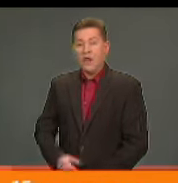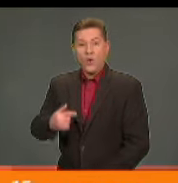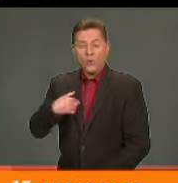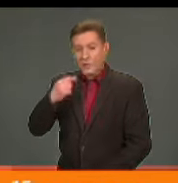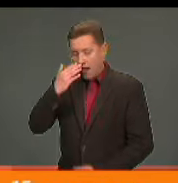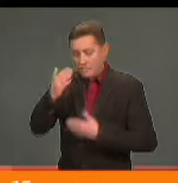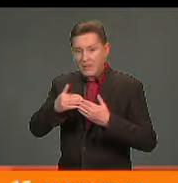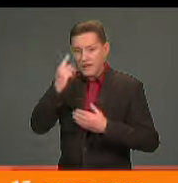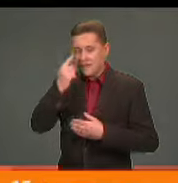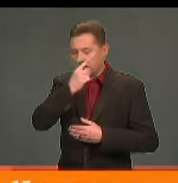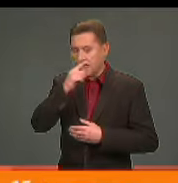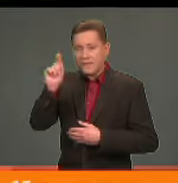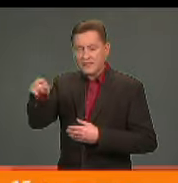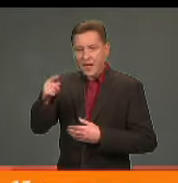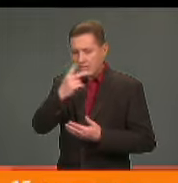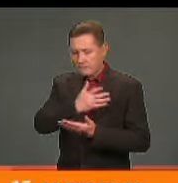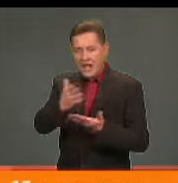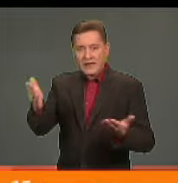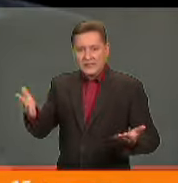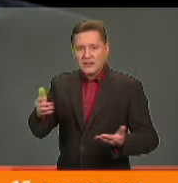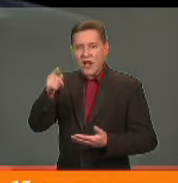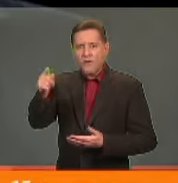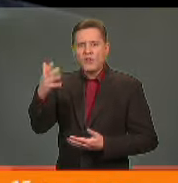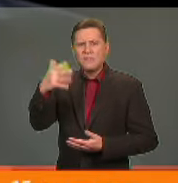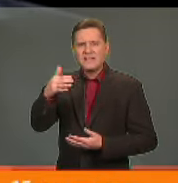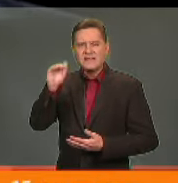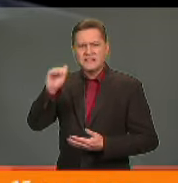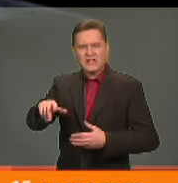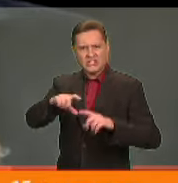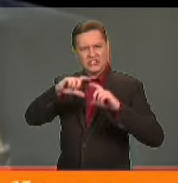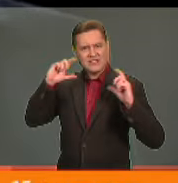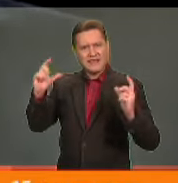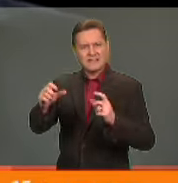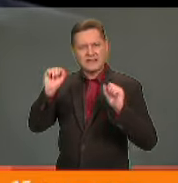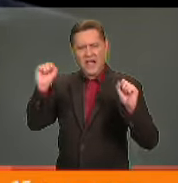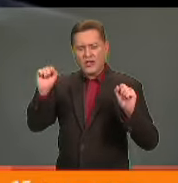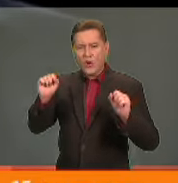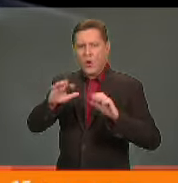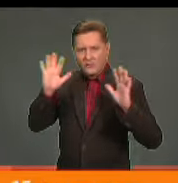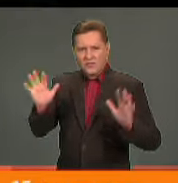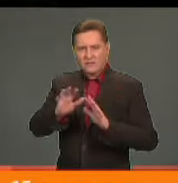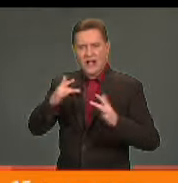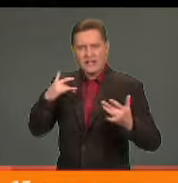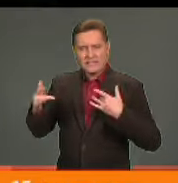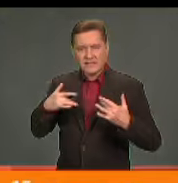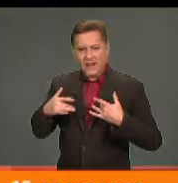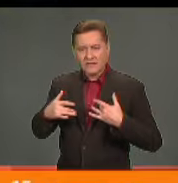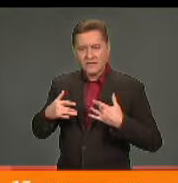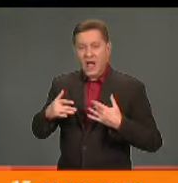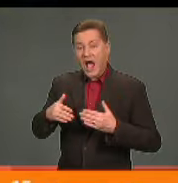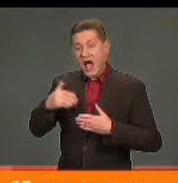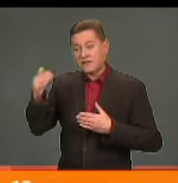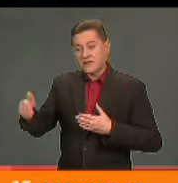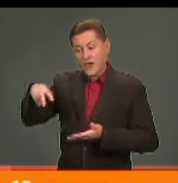Глазами до сих пор эта картинка. Вот 50-тысячный стадион поет с Вакарчуком песню, и вот с краю